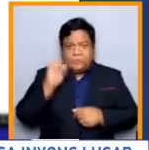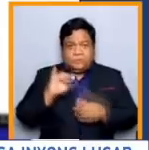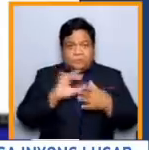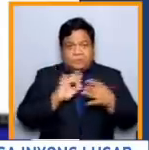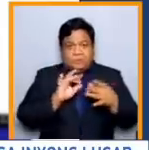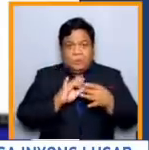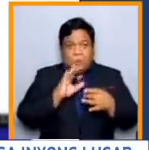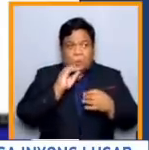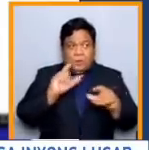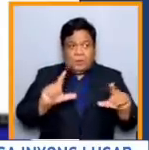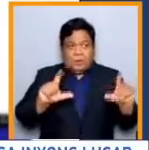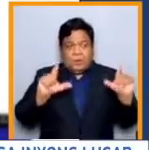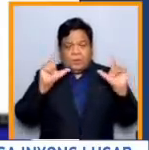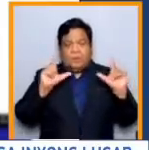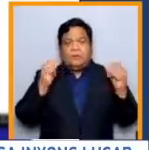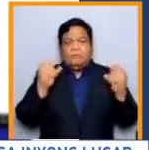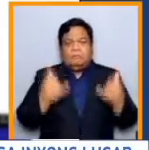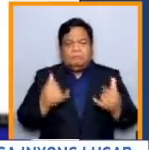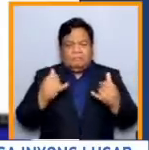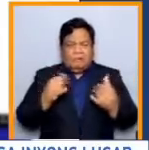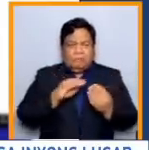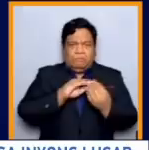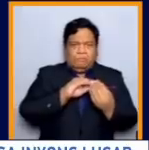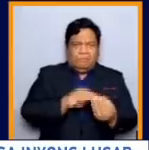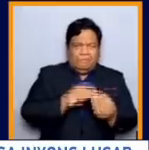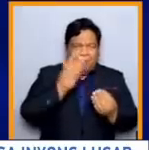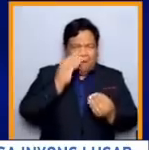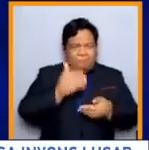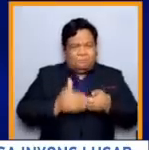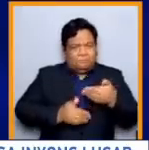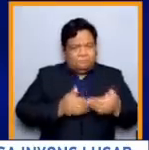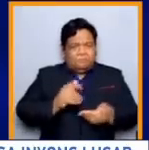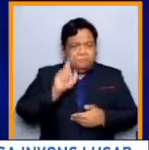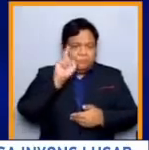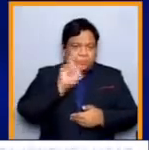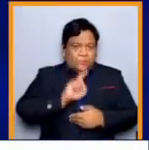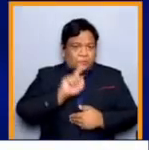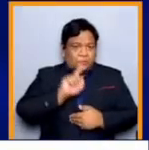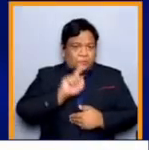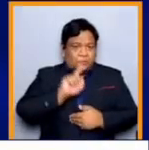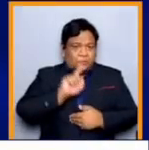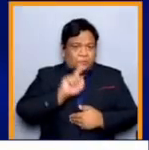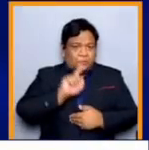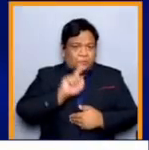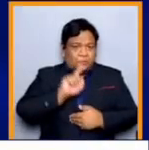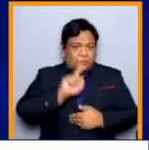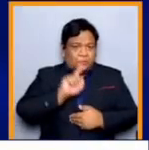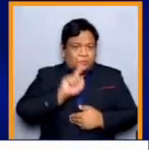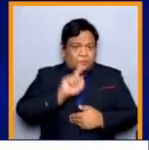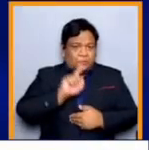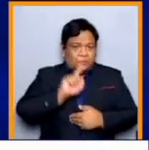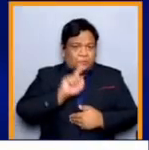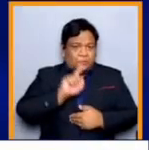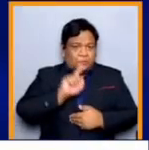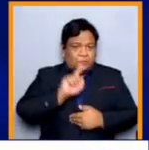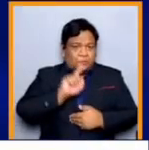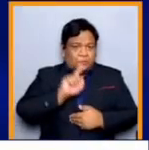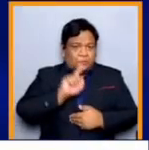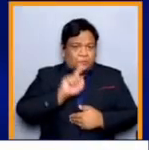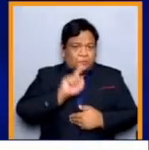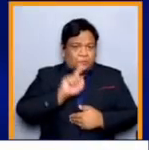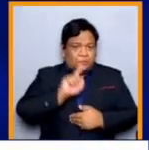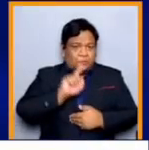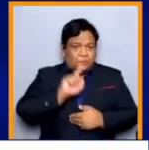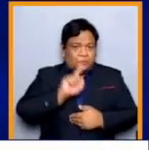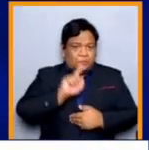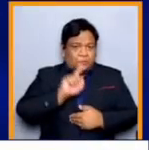siya ngayong naniniil sa maayos sa pagtakbo ng gobyerno. Sa isa namang press release ang tanggapan ni Bongbong Marcos, pinatitigil ni dating Senate President Juan